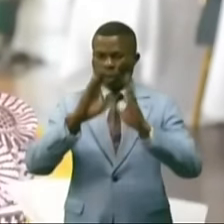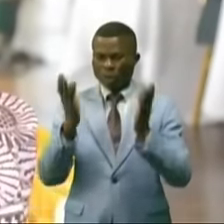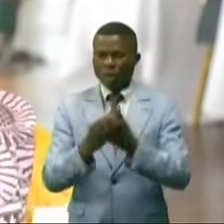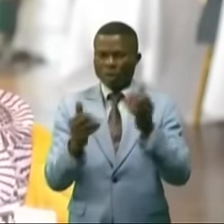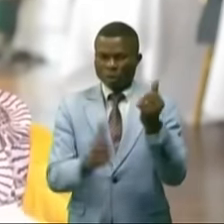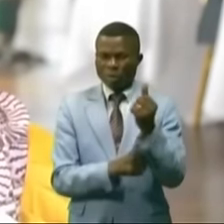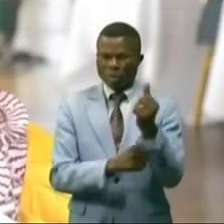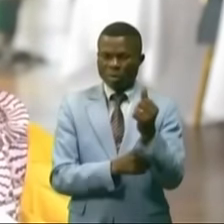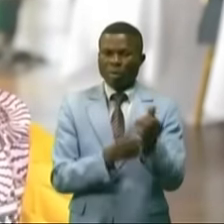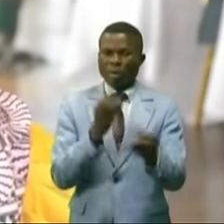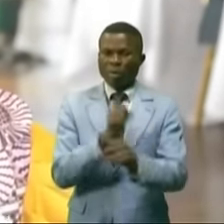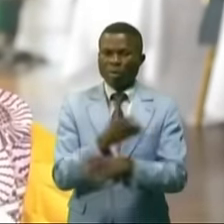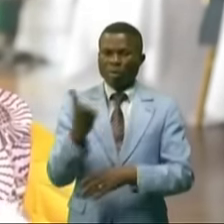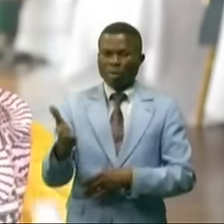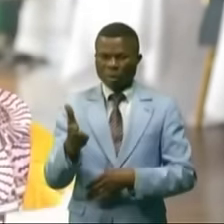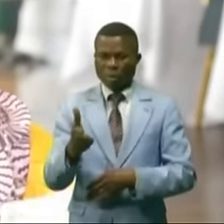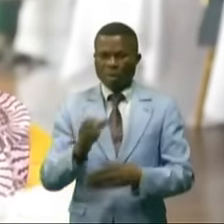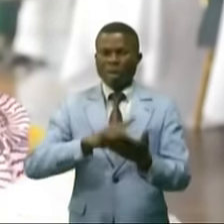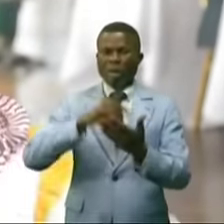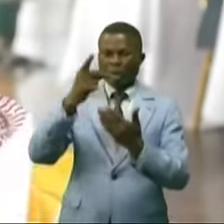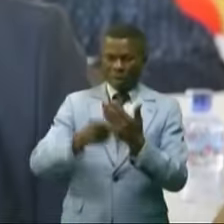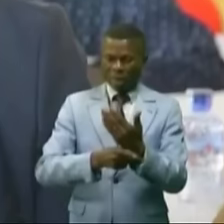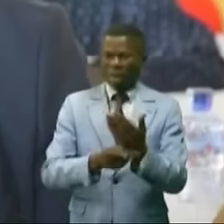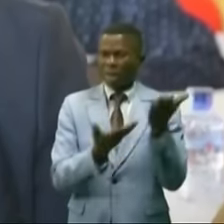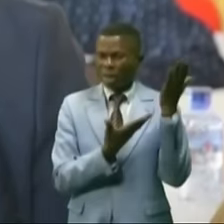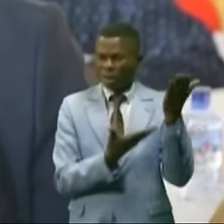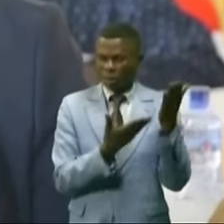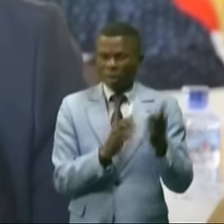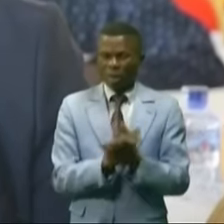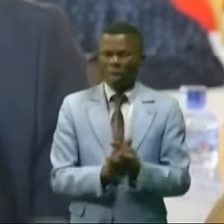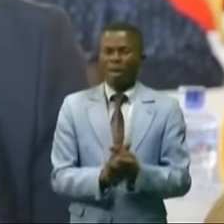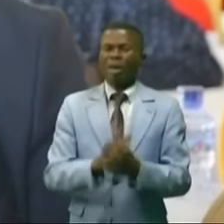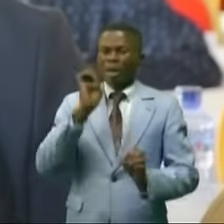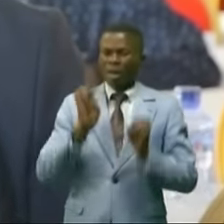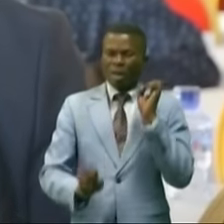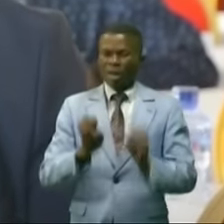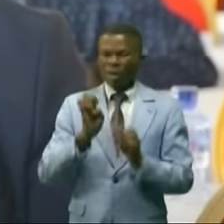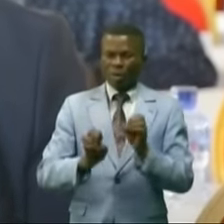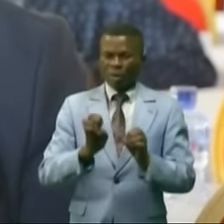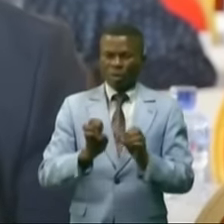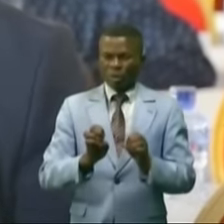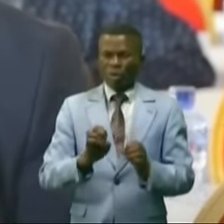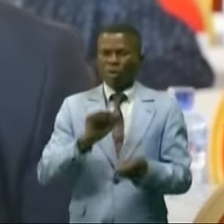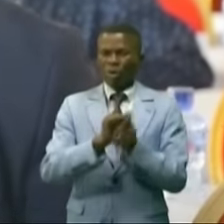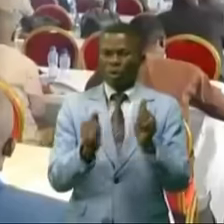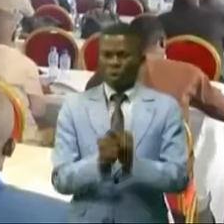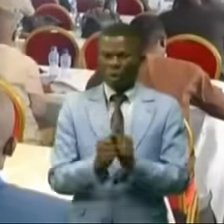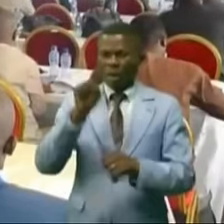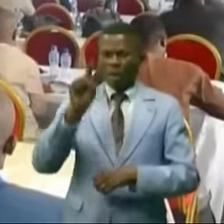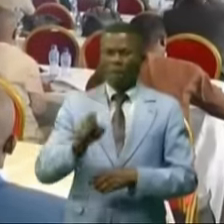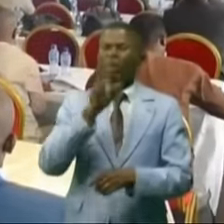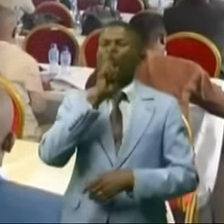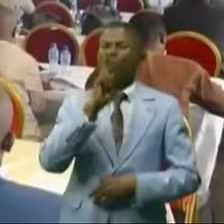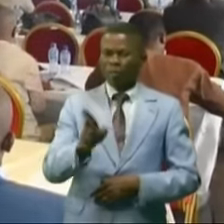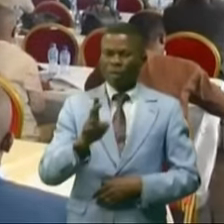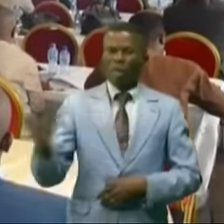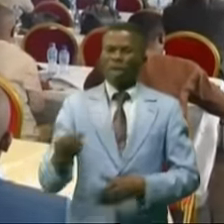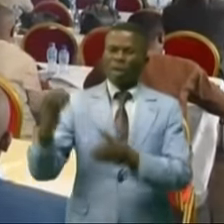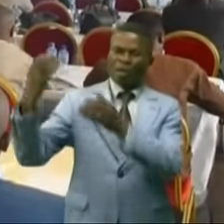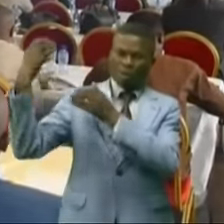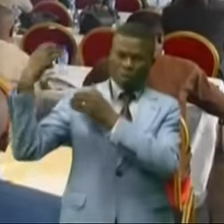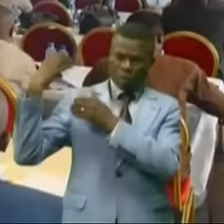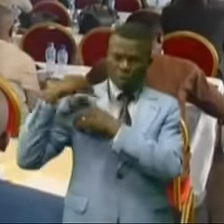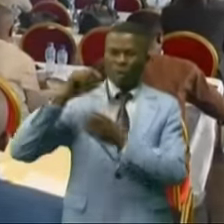prenantes concernées par ces programmes phares réunis vont évaluer les écarts à combler entre le besoin réel non pris en charge